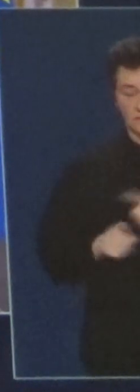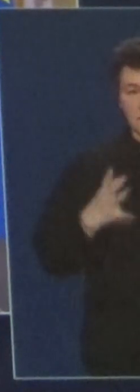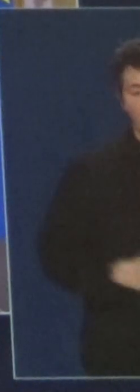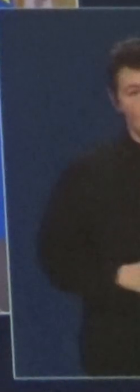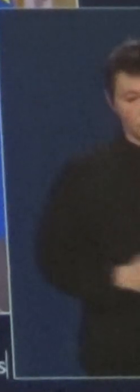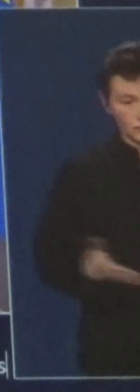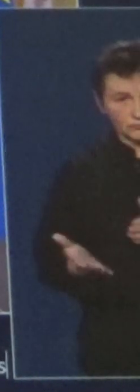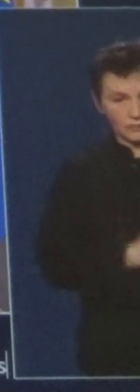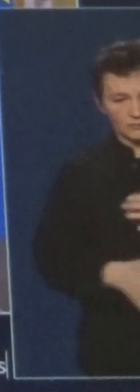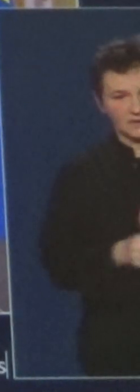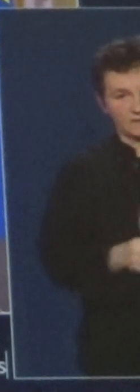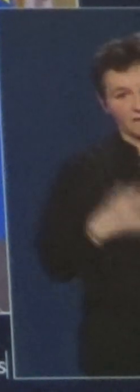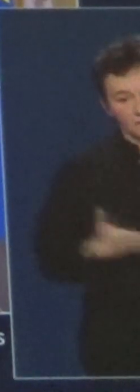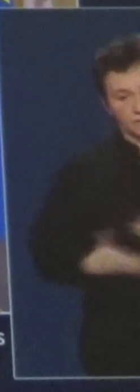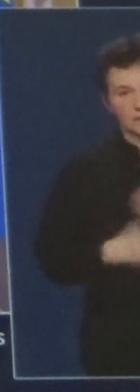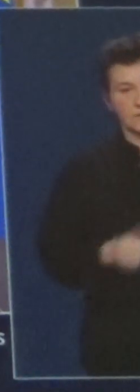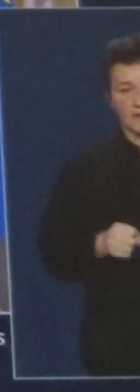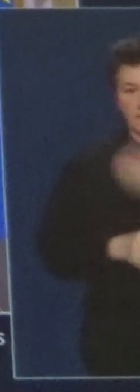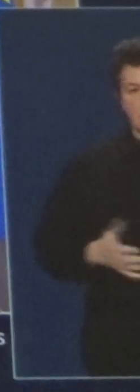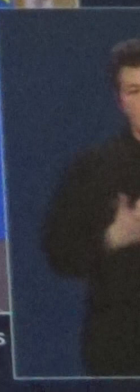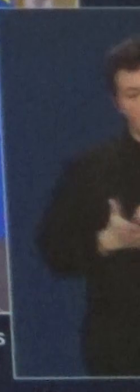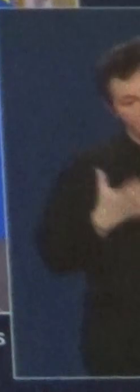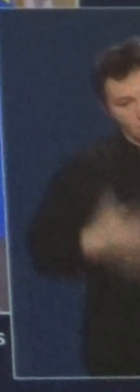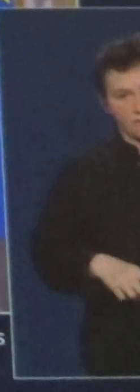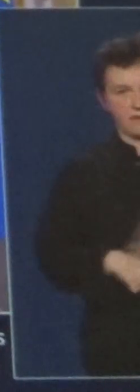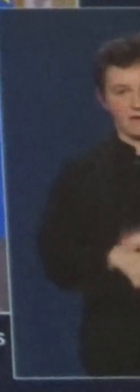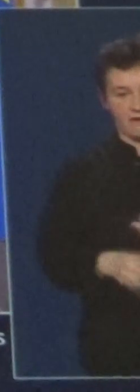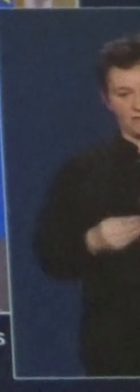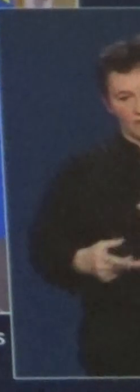droit embusqués pour le mettre KO.